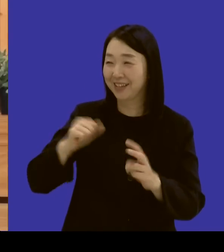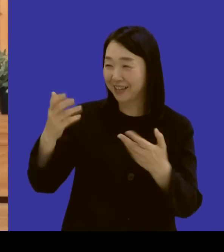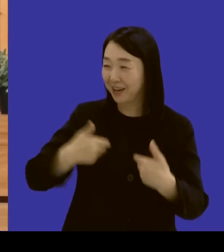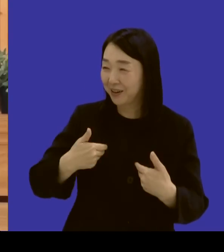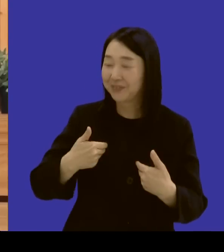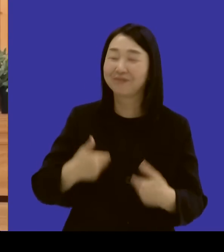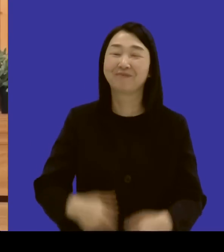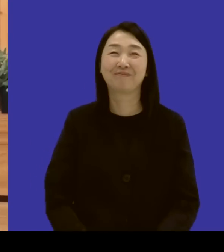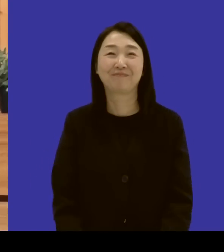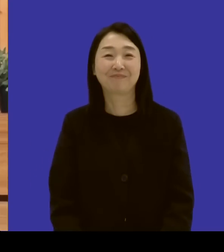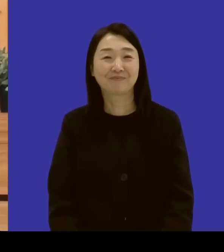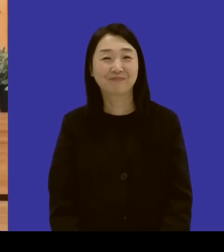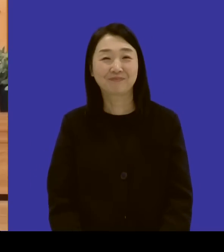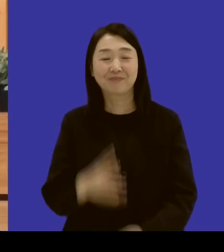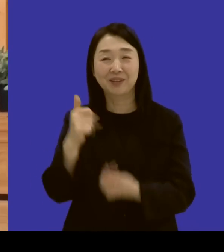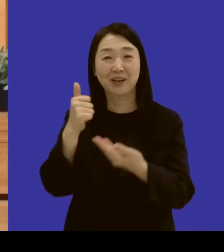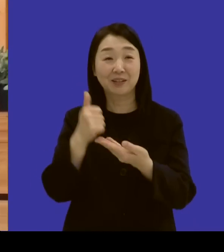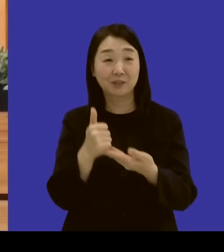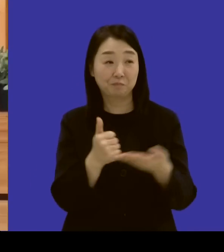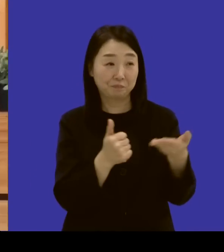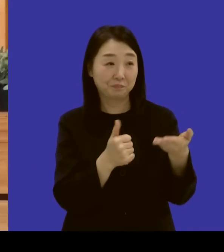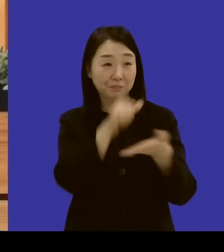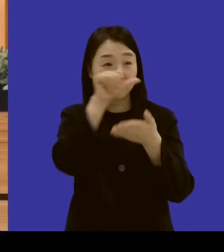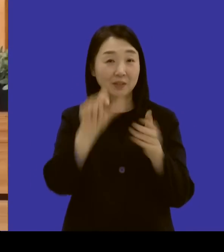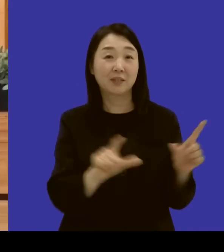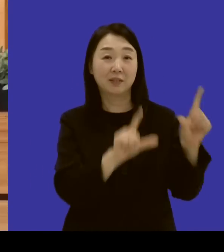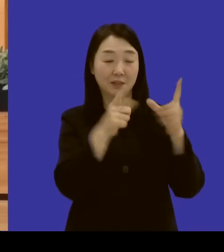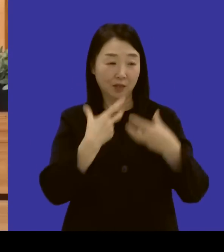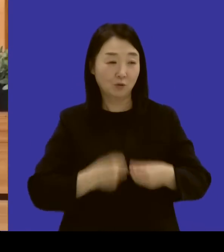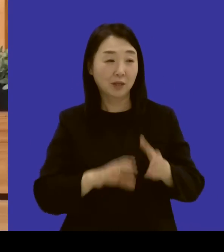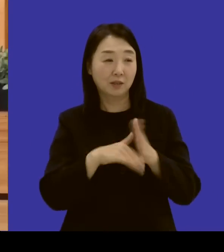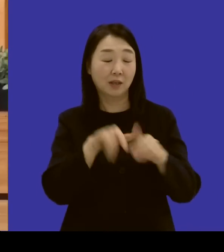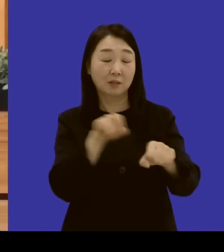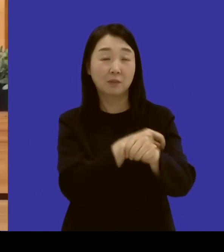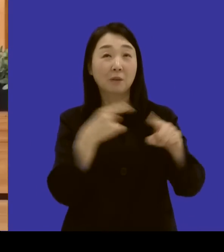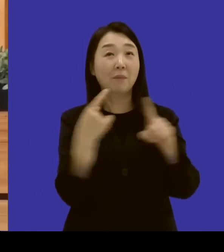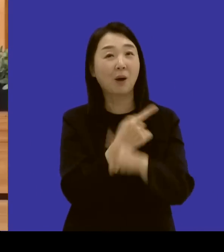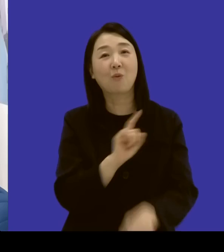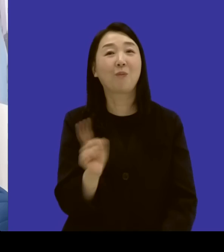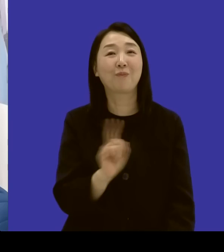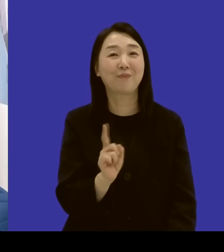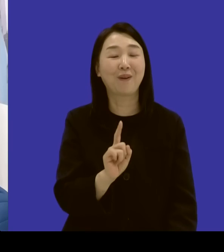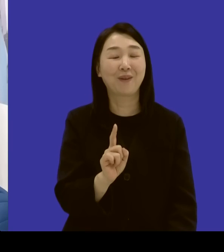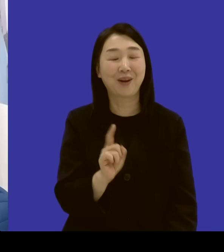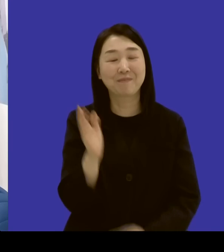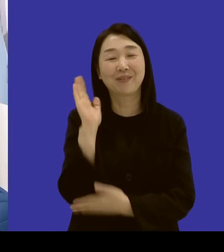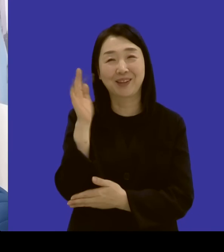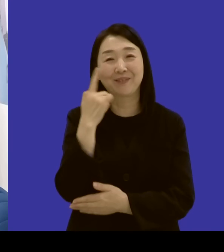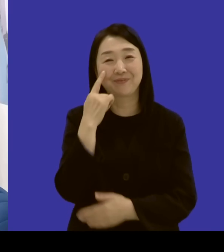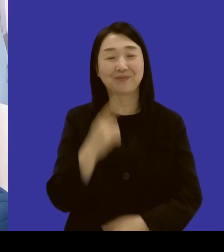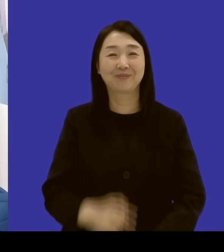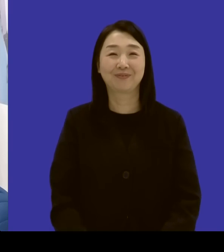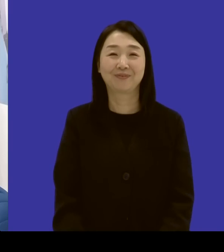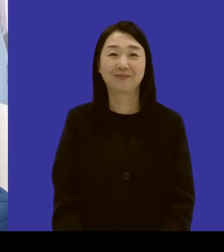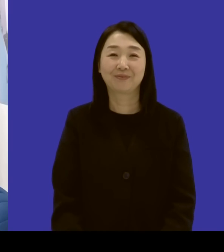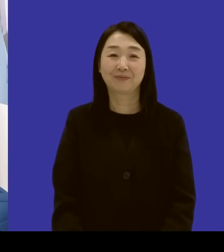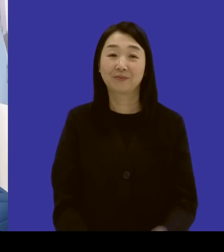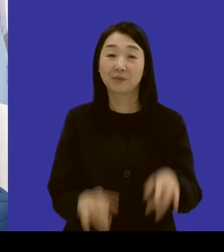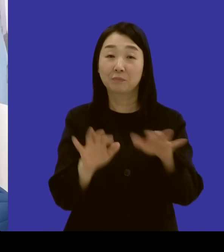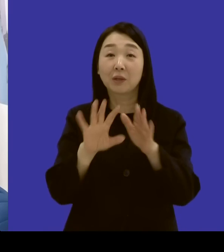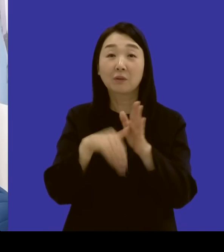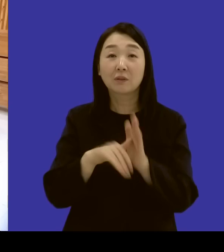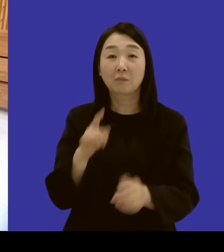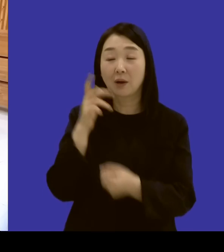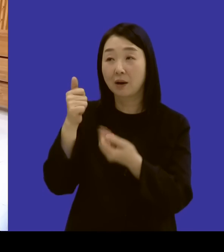하나님께서 어떻게 우리 교수님의 인생을 정말 그 좌절의 순간순간을 스페셜하게 바꾸셨는지 한번 오늘 이야기를 나눠보겠습니다. 피아노를